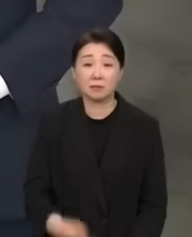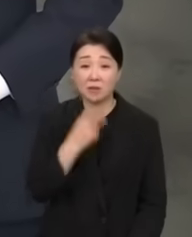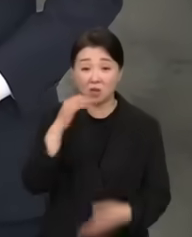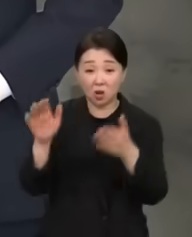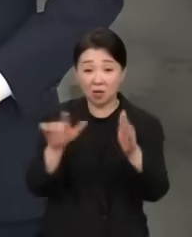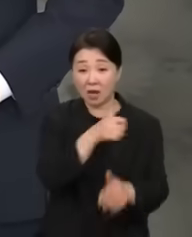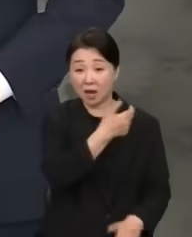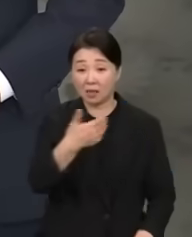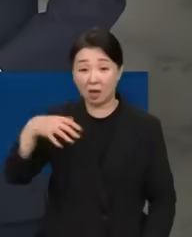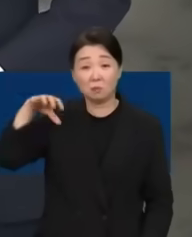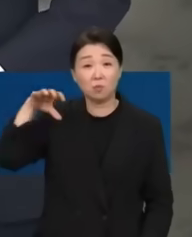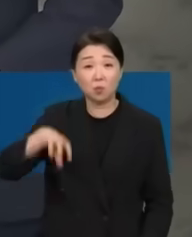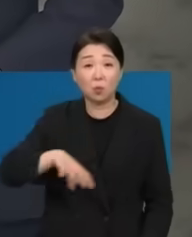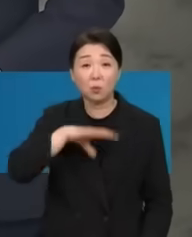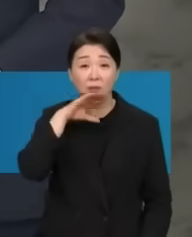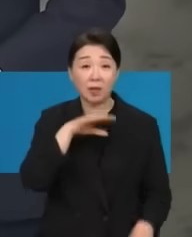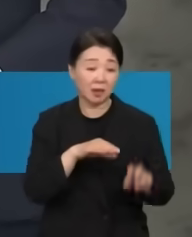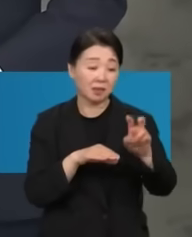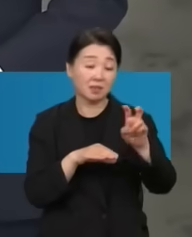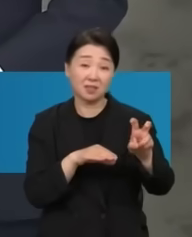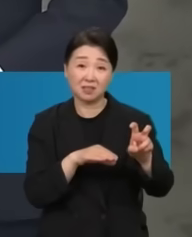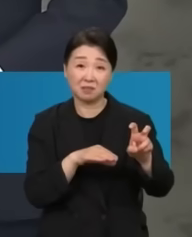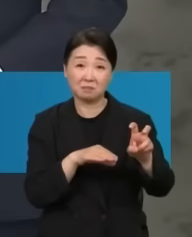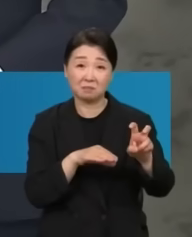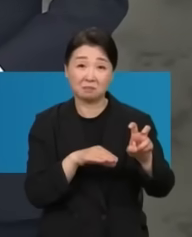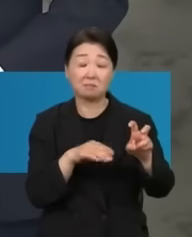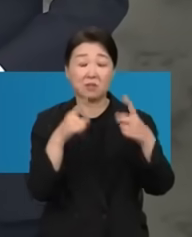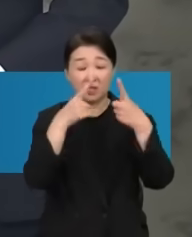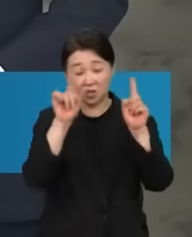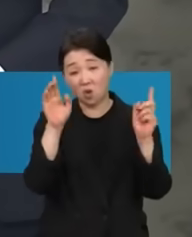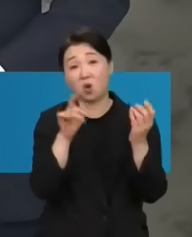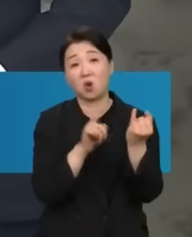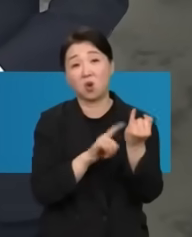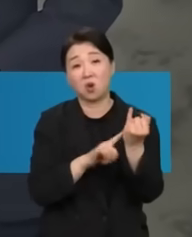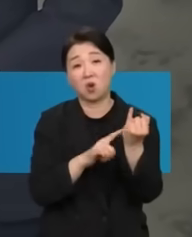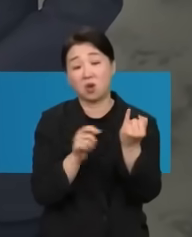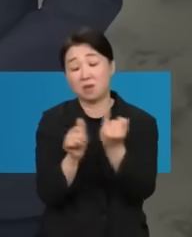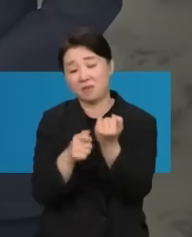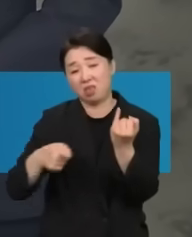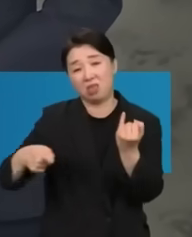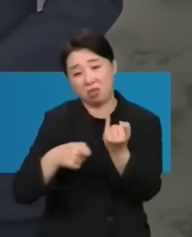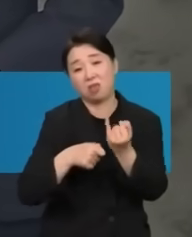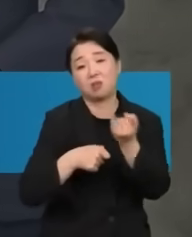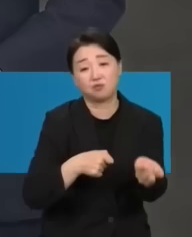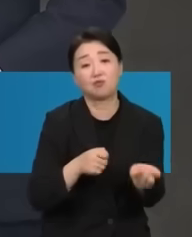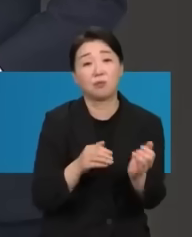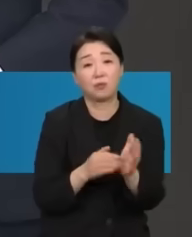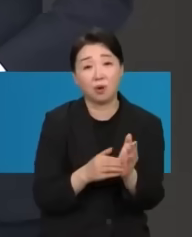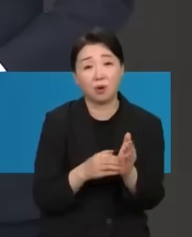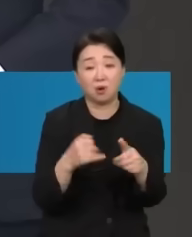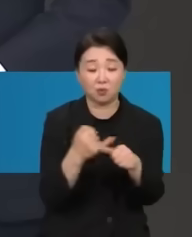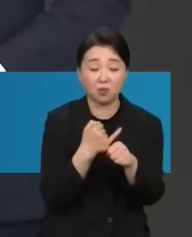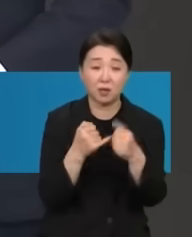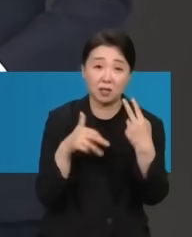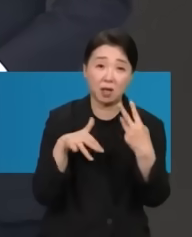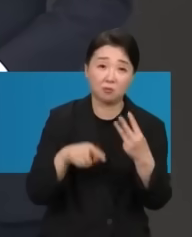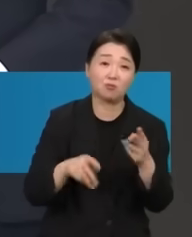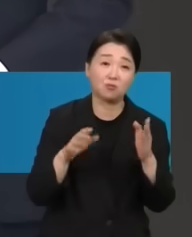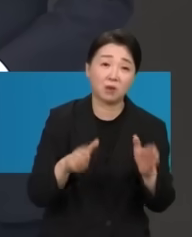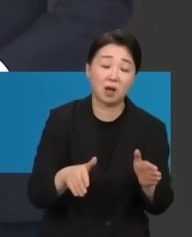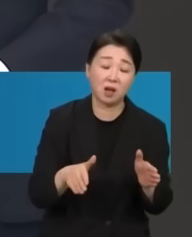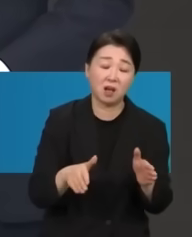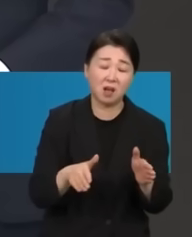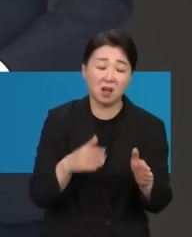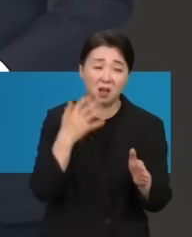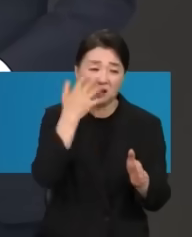경기 하남에서 20살 여대생이 남자친구가 휘두른 흉기에 숨졌습니다. 피해자는 교제하는 3주 동안